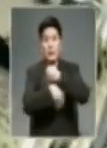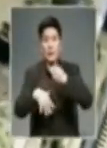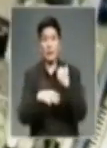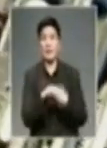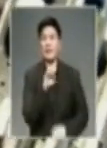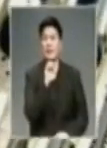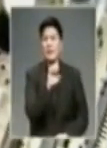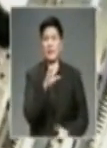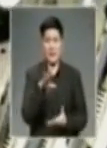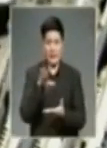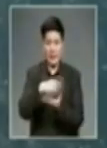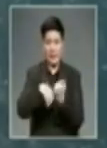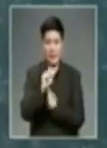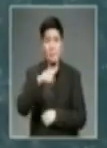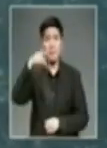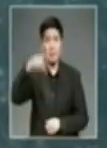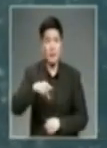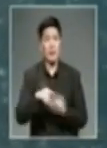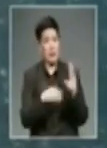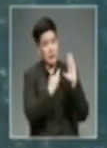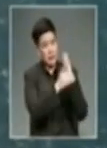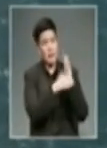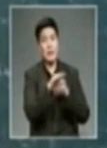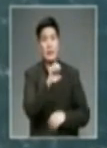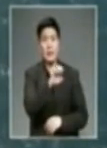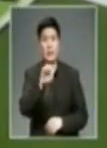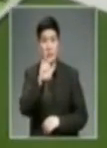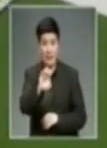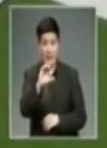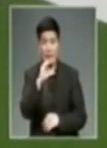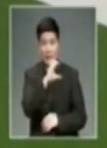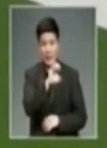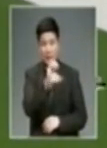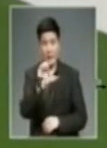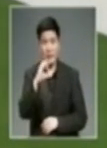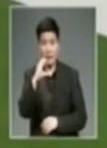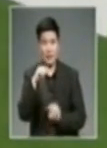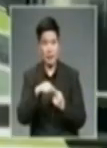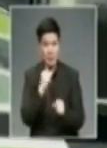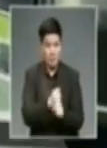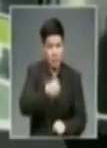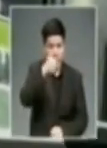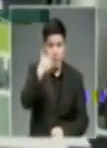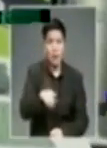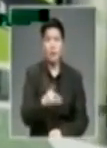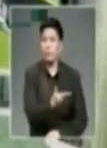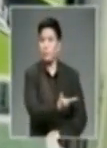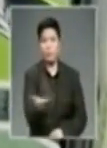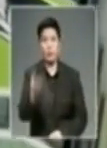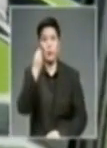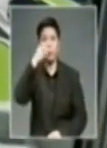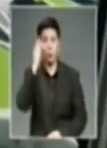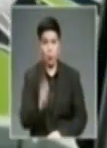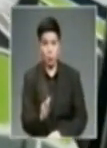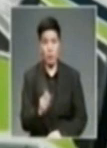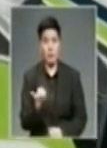เศรษฐกิจพิเศษสิ่งเหล่านี้กำลังเดินหน้านะครับมันจะทำได้หรือไม่ได้อยู่ที่พวกเราทุกคนนะครับเรายังเ